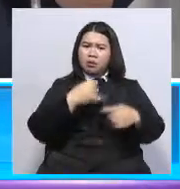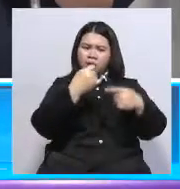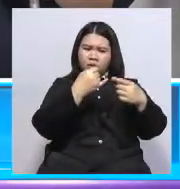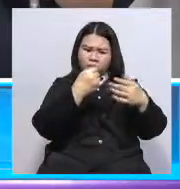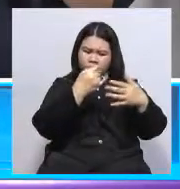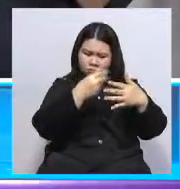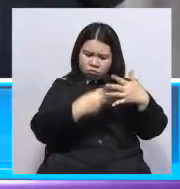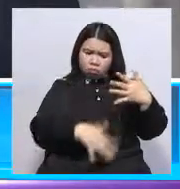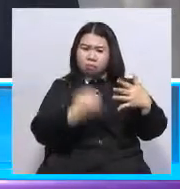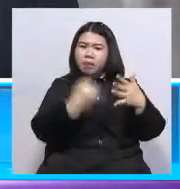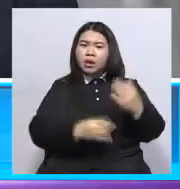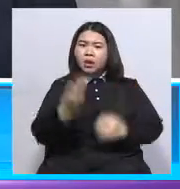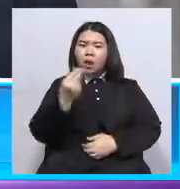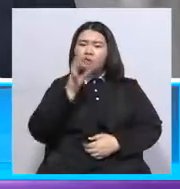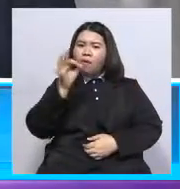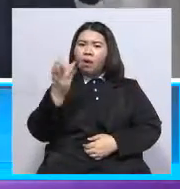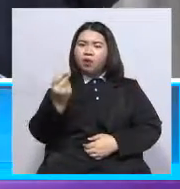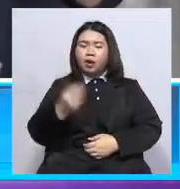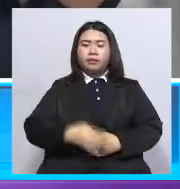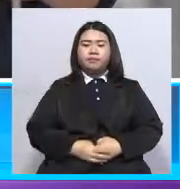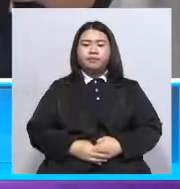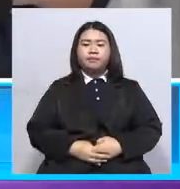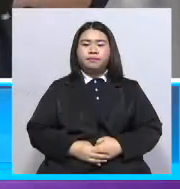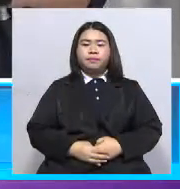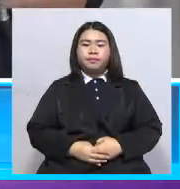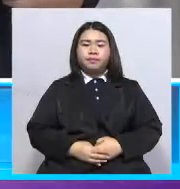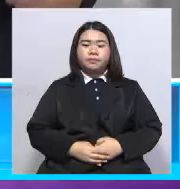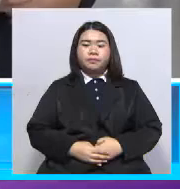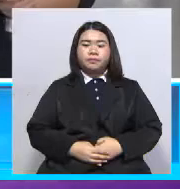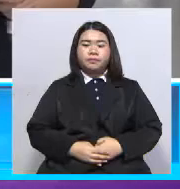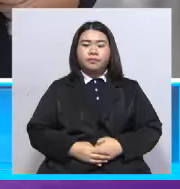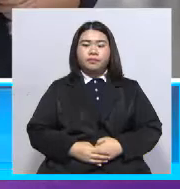หานะครับแล้วก็ส่งฟ้องเนี่ยกี่ข้อหาแล้วครับ